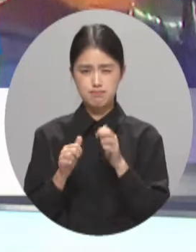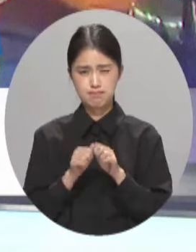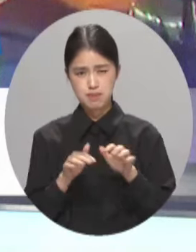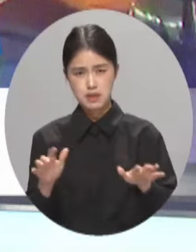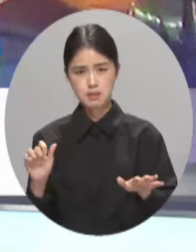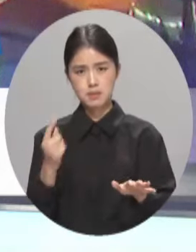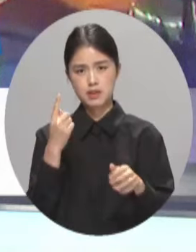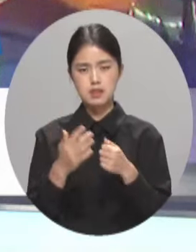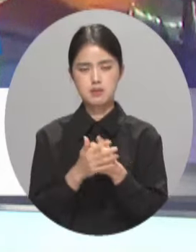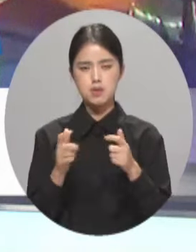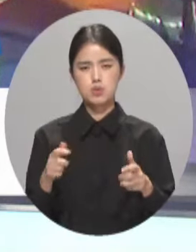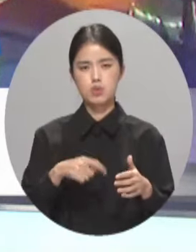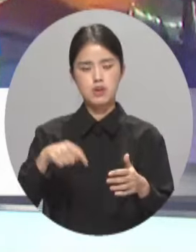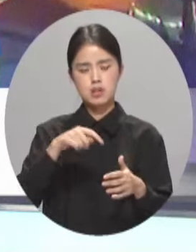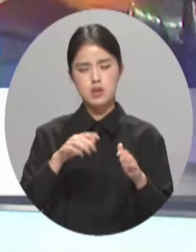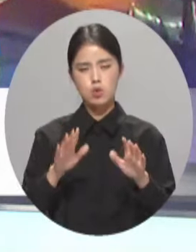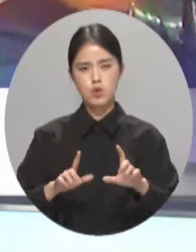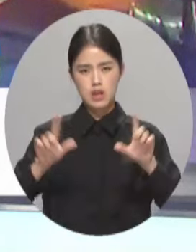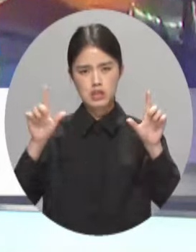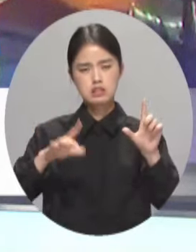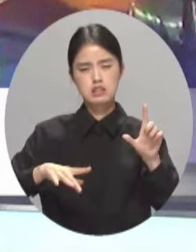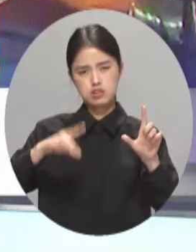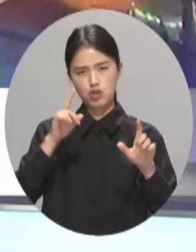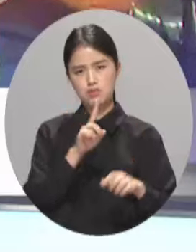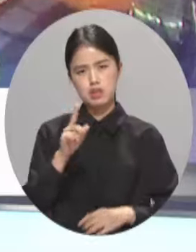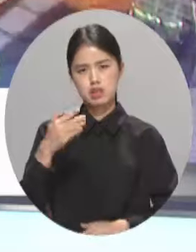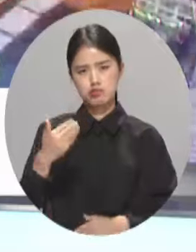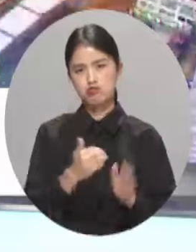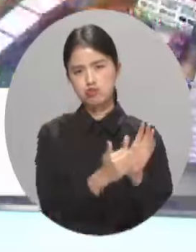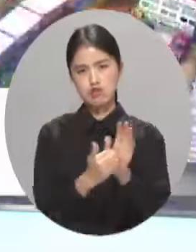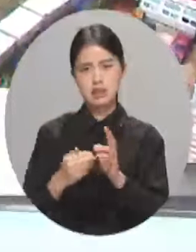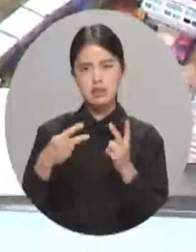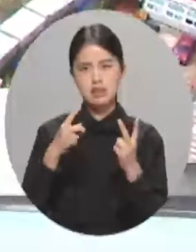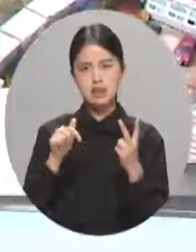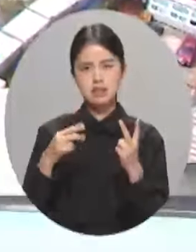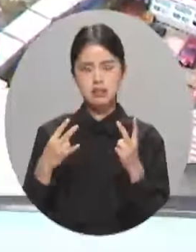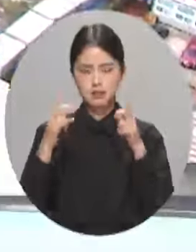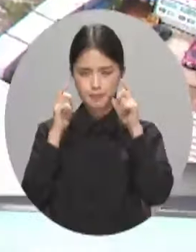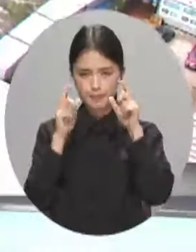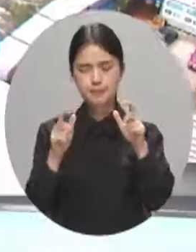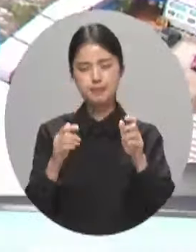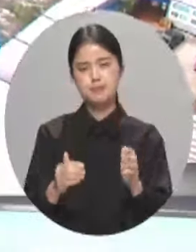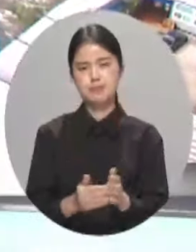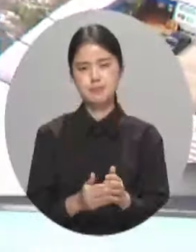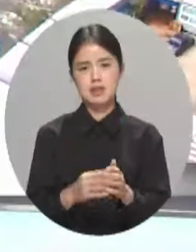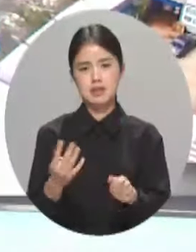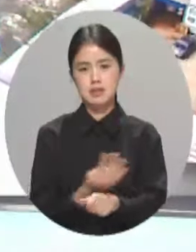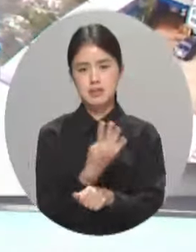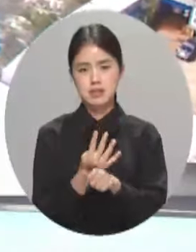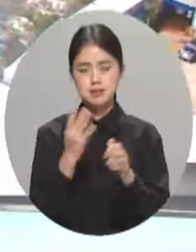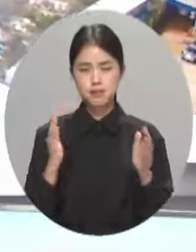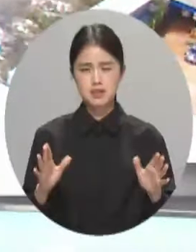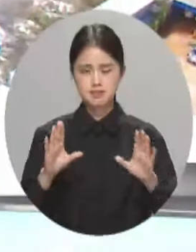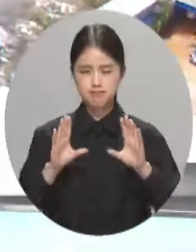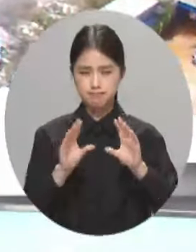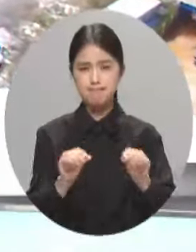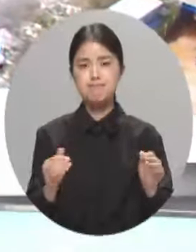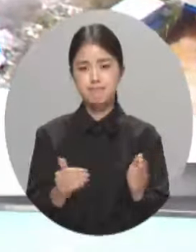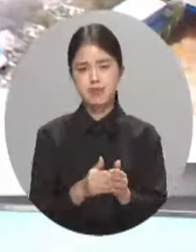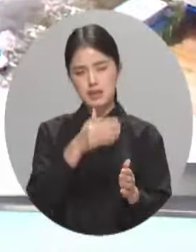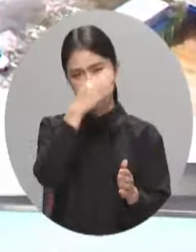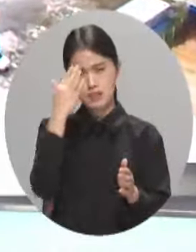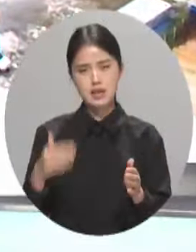확산되면서 도내에서는 올해 처음 소방 대응 2단계가 발령되기도 했습니다. 4시간 만에 큰 불을 잡았고